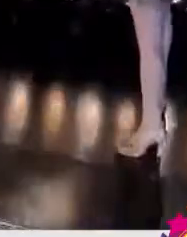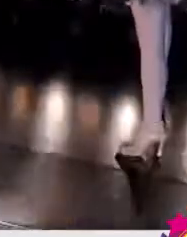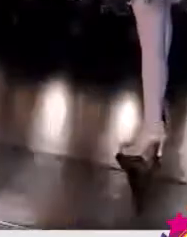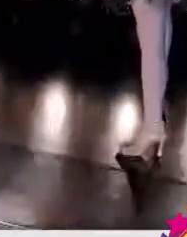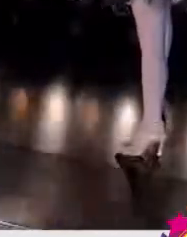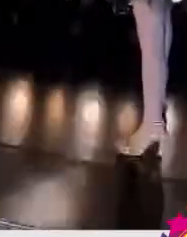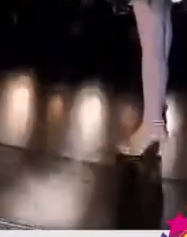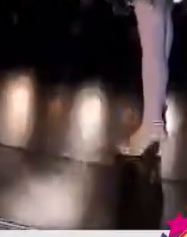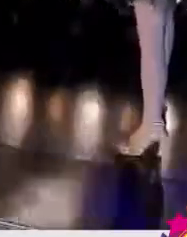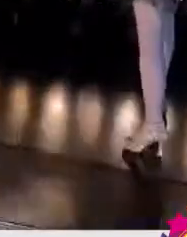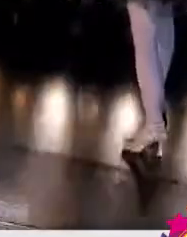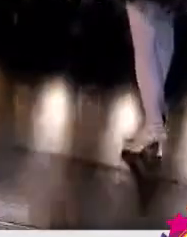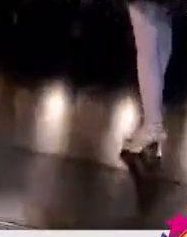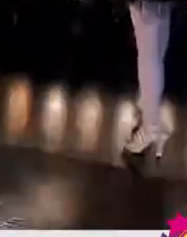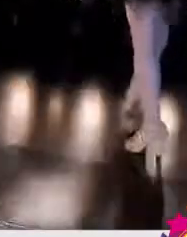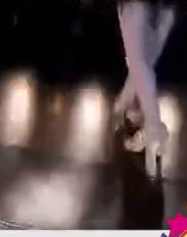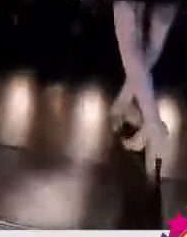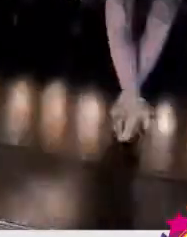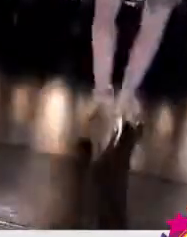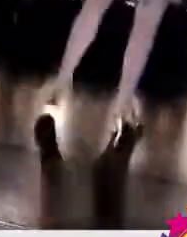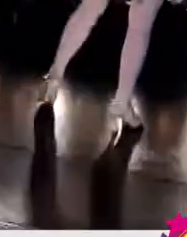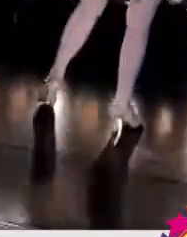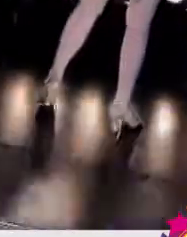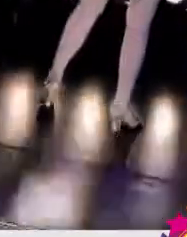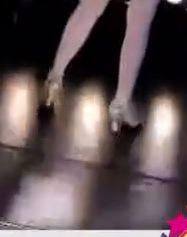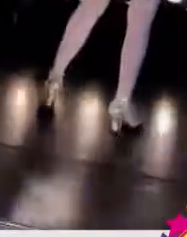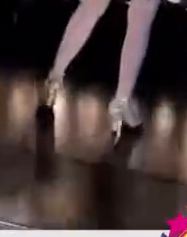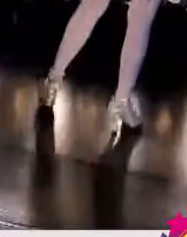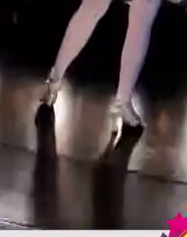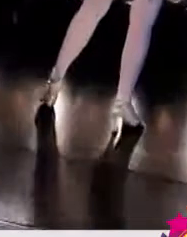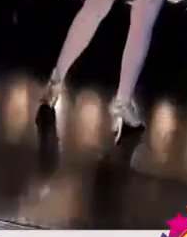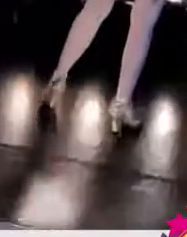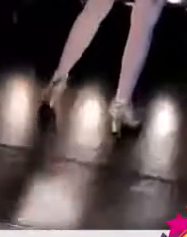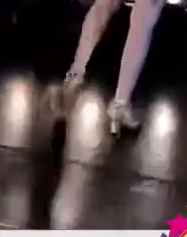너도 걸려 나도 걸려 모르다 걸렸네.